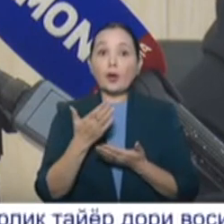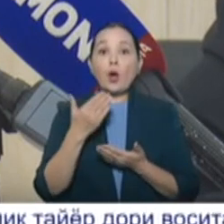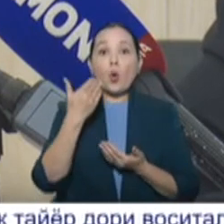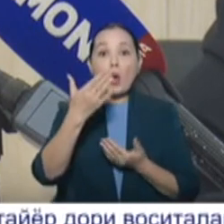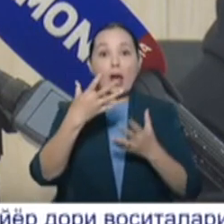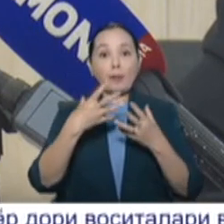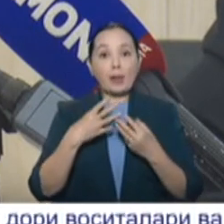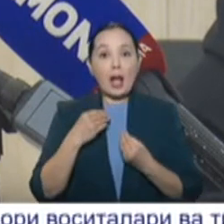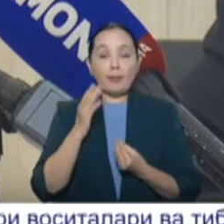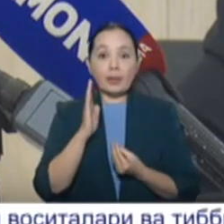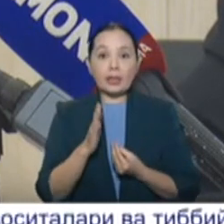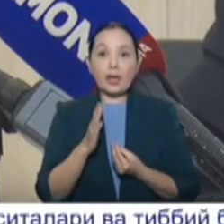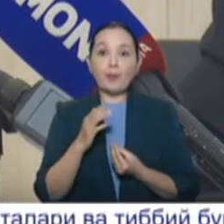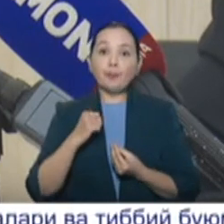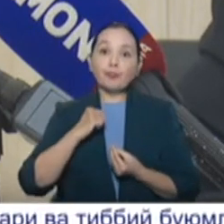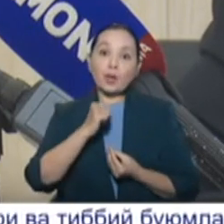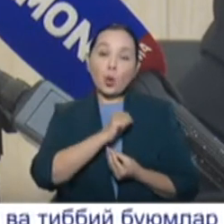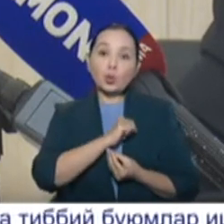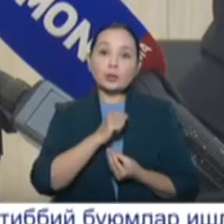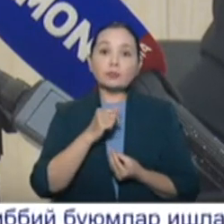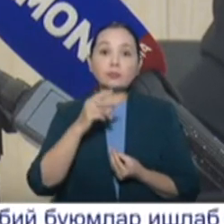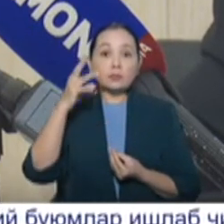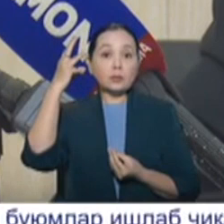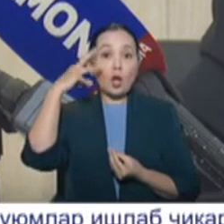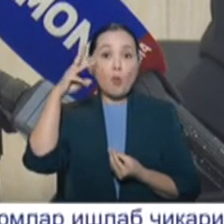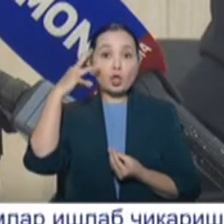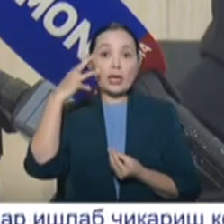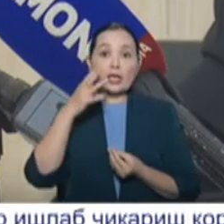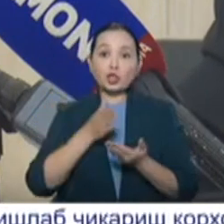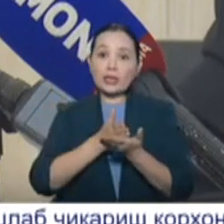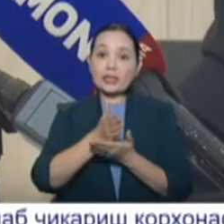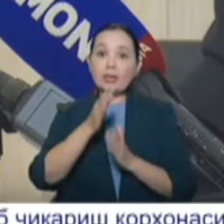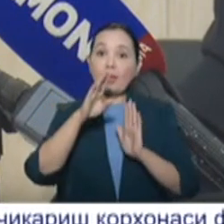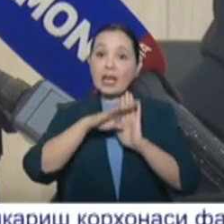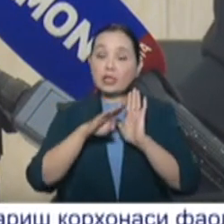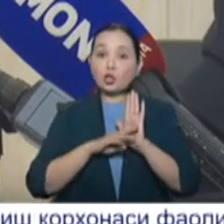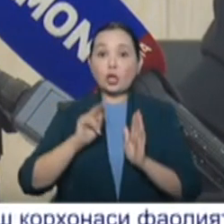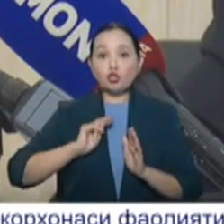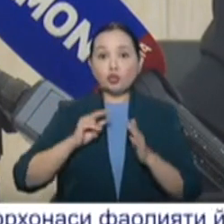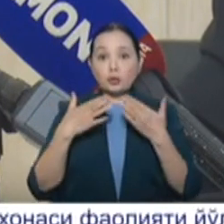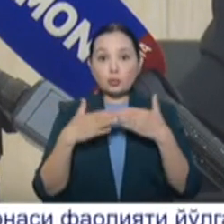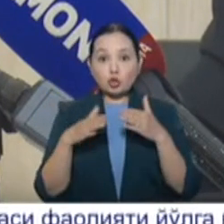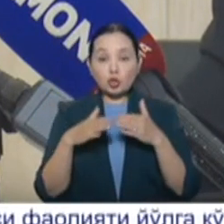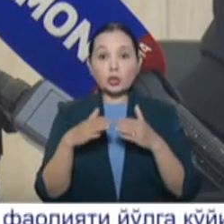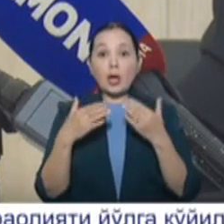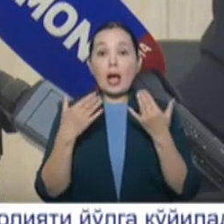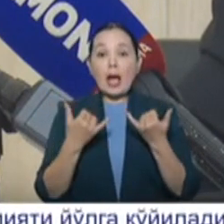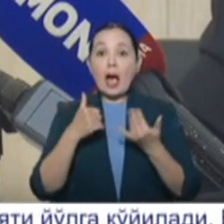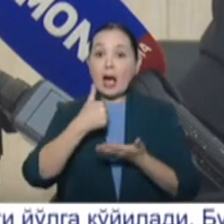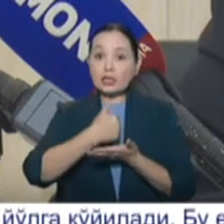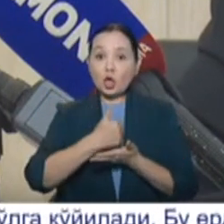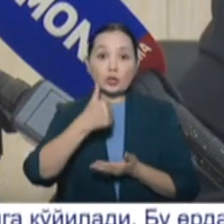ular bilan birga o'z shu modellashtirish tizimini yaratadigan dasturlar mavjud. Shu dasturlar bilan endi